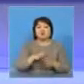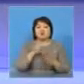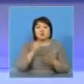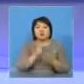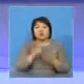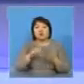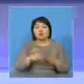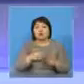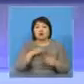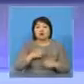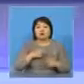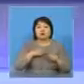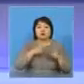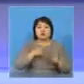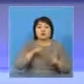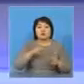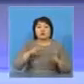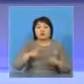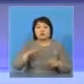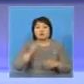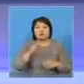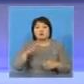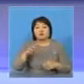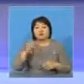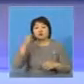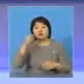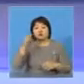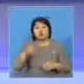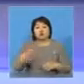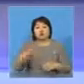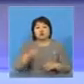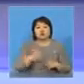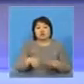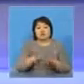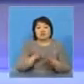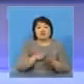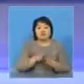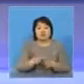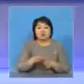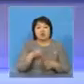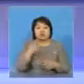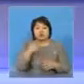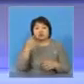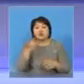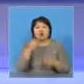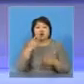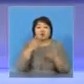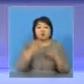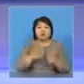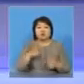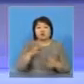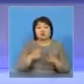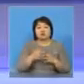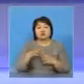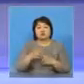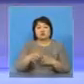протокола по итогам рабочей поездки премьер-министра Аскара Мамина в Актюбинскую область, а также выполнение индикативных показателей по